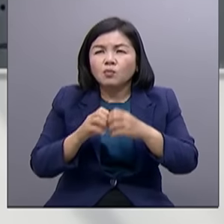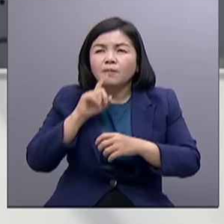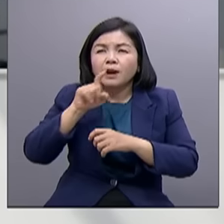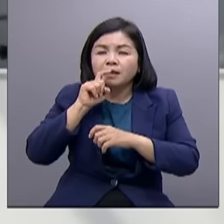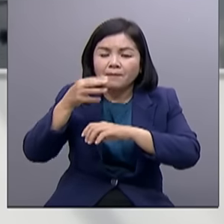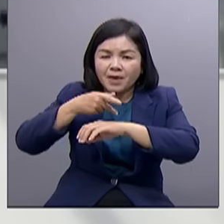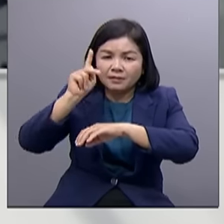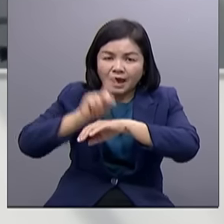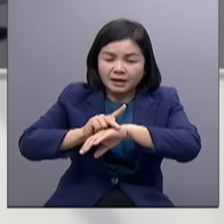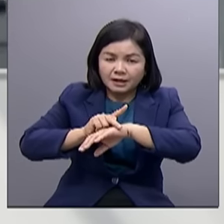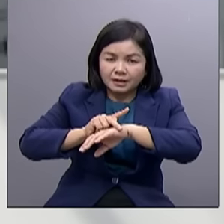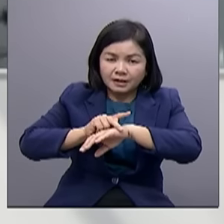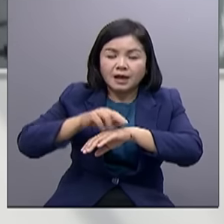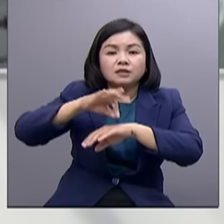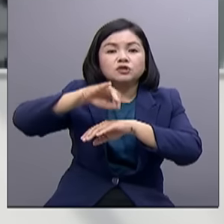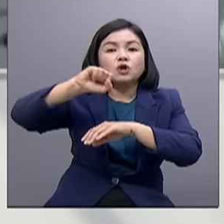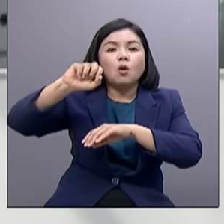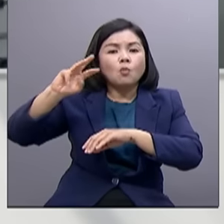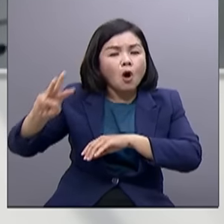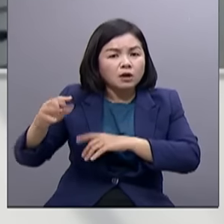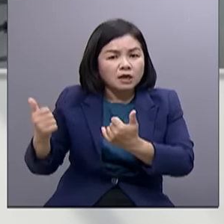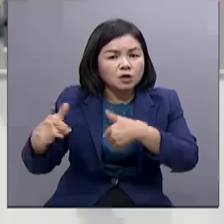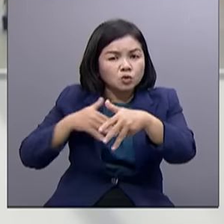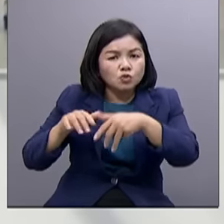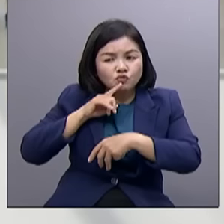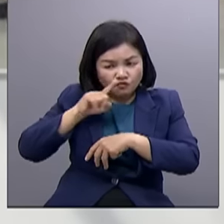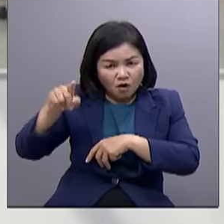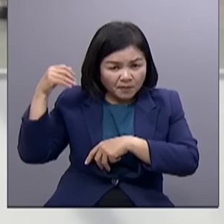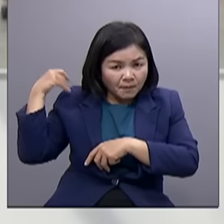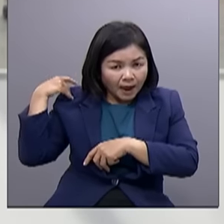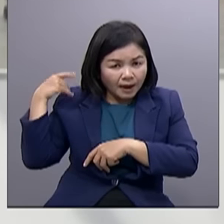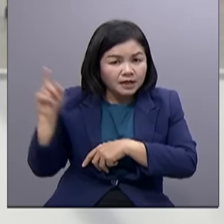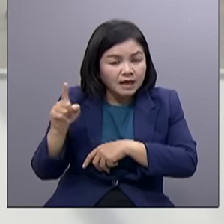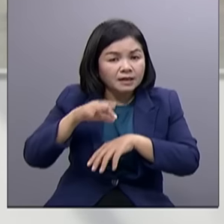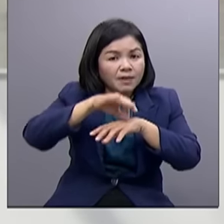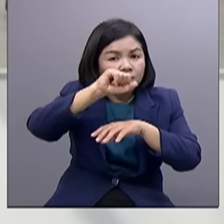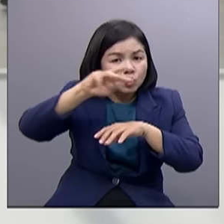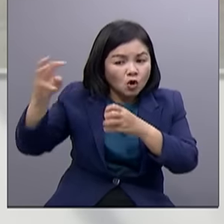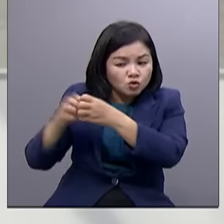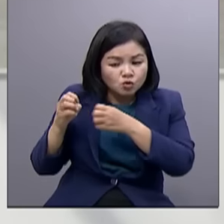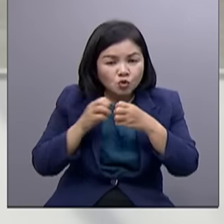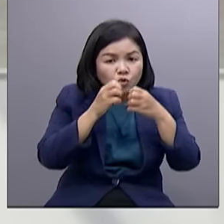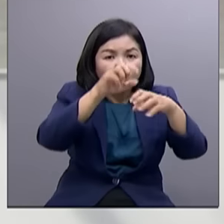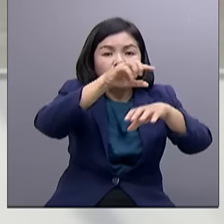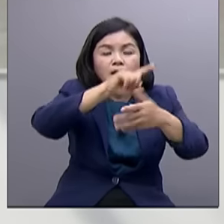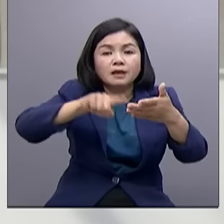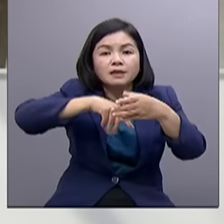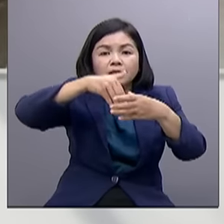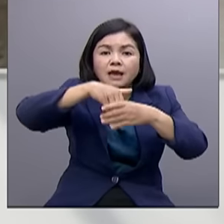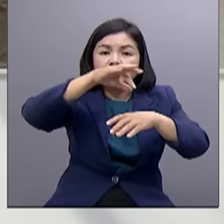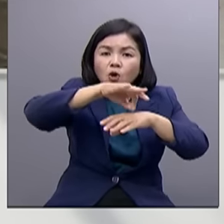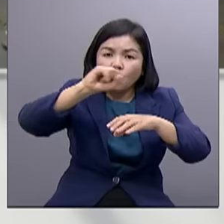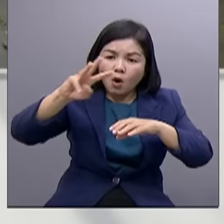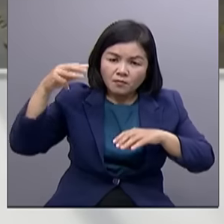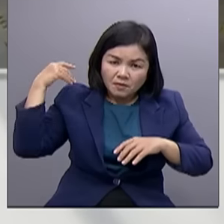วุฒิสภาด้วยนะบอกว่าเอ๊ะตอนนี้เนี่ยมีข้อร้องเรียนเข้ามาแล้วหรือไม่ว่ามีส.สเข้าไปยุ่งเกี่ยวกับเรื่องของการเลือกตั้งสว